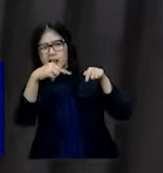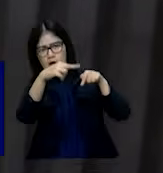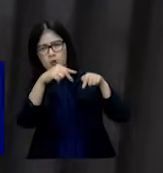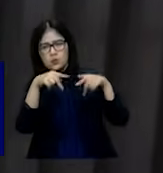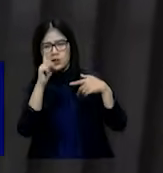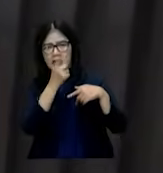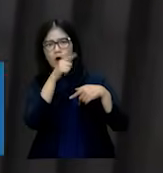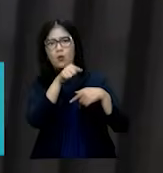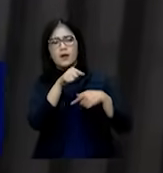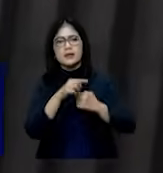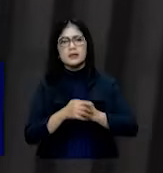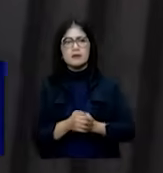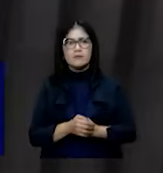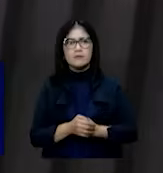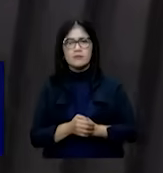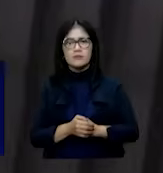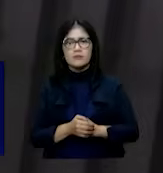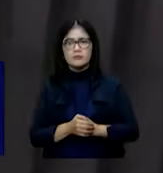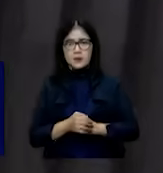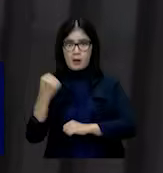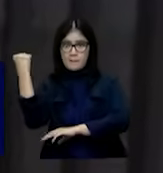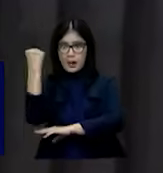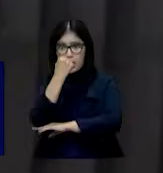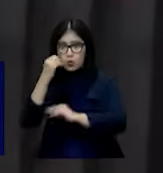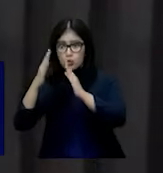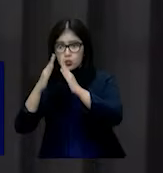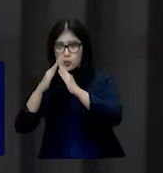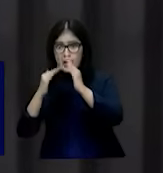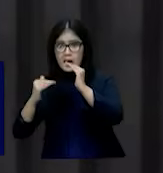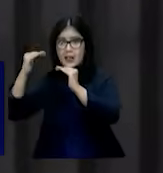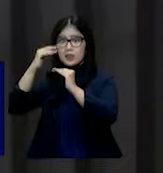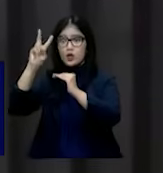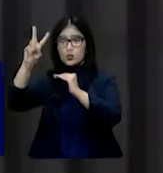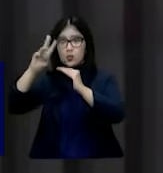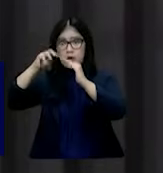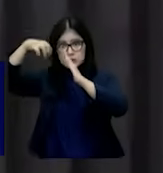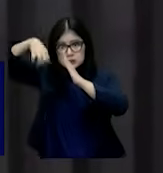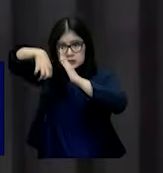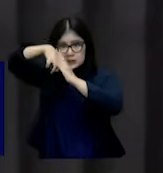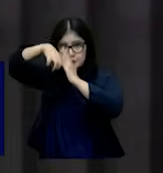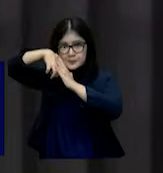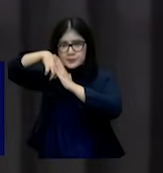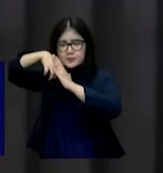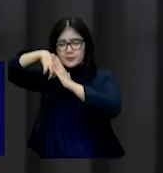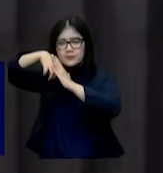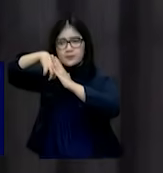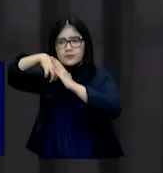Jadi ngumpet, Pak, ada di lantai atas kalau nggak salah deh. Lantai atas di loteng gitu. Dia udah sempat bobol.